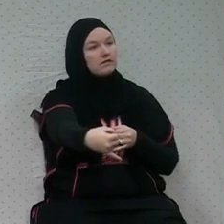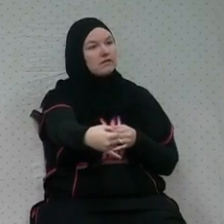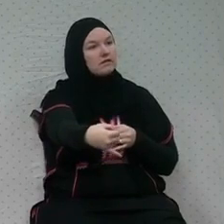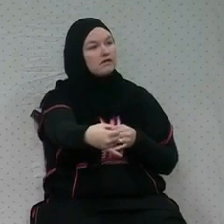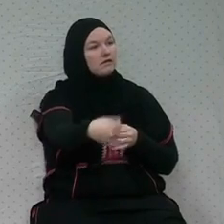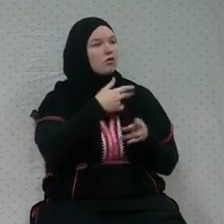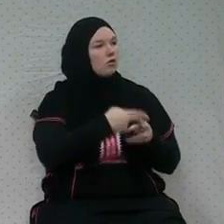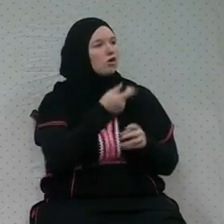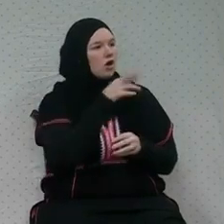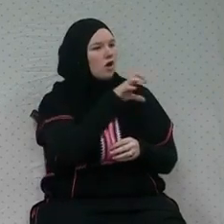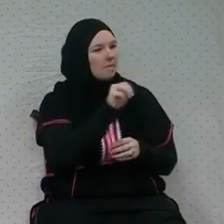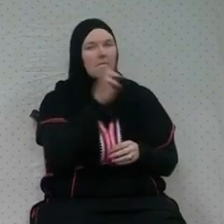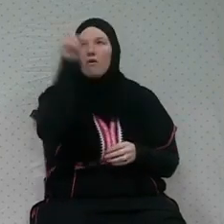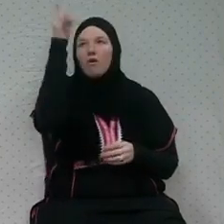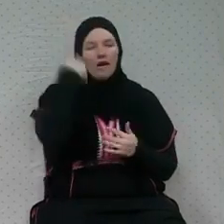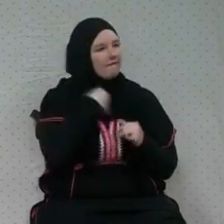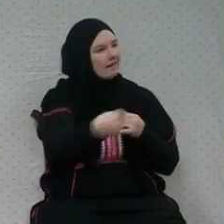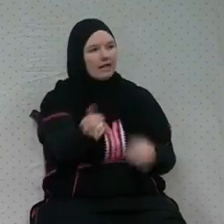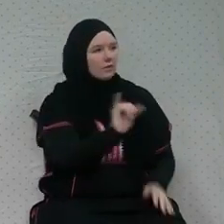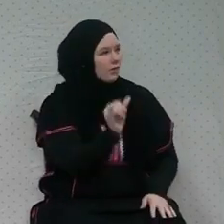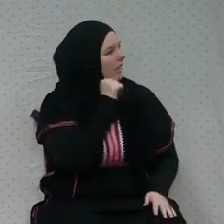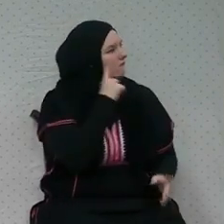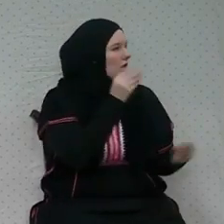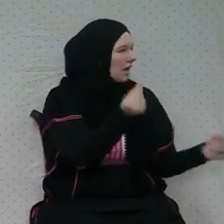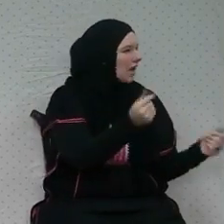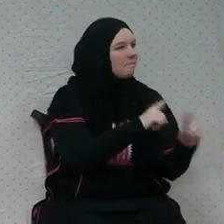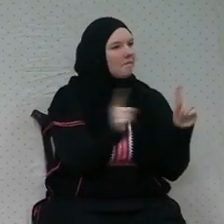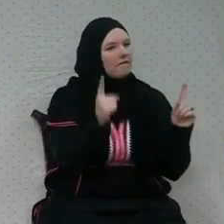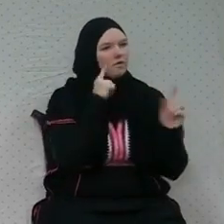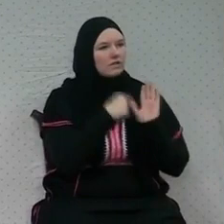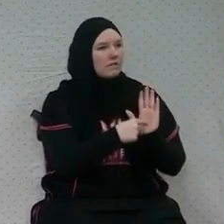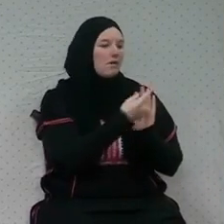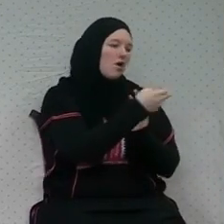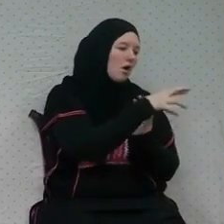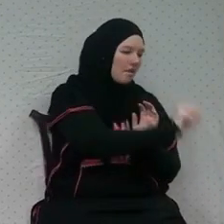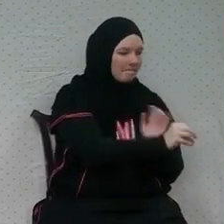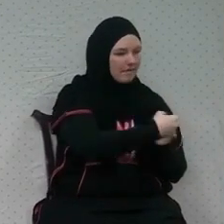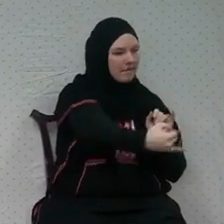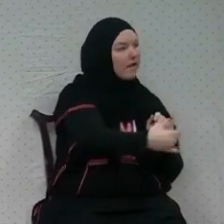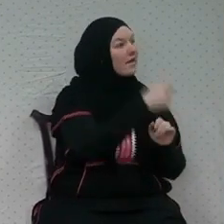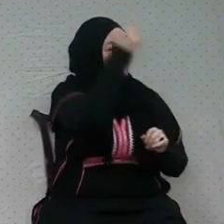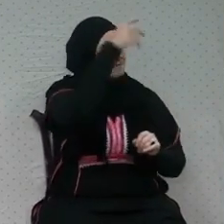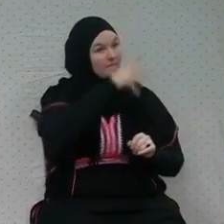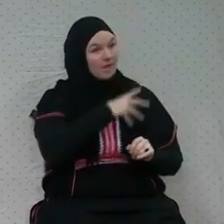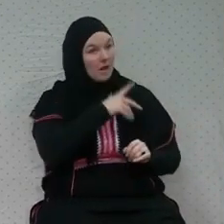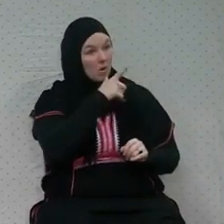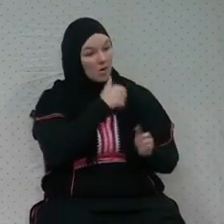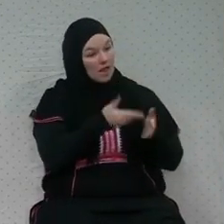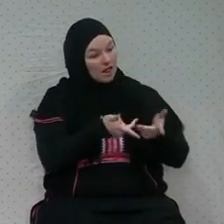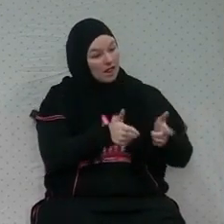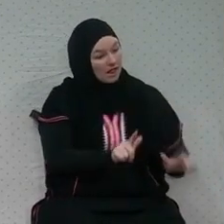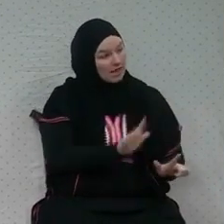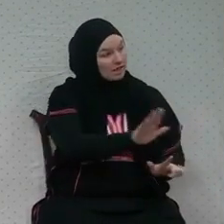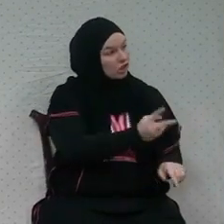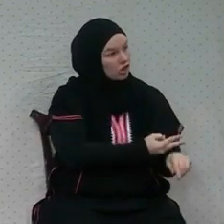haram. أَلَا فَاتَّقُوا مَحَارِمَ اللَّهِ. The guy who grazes his sheep close